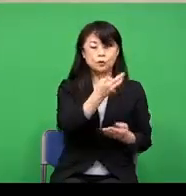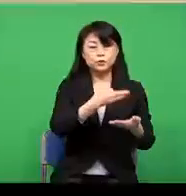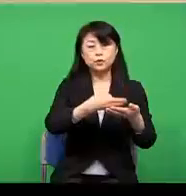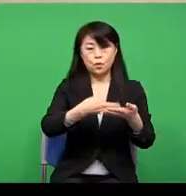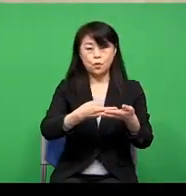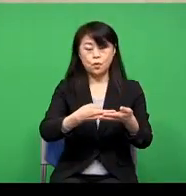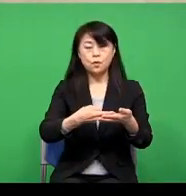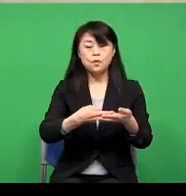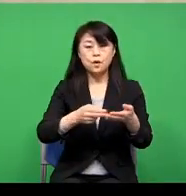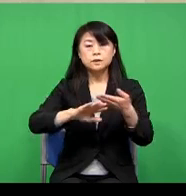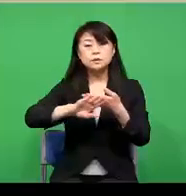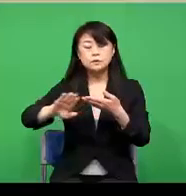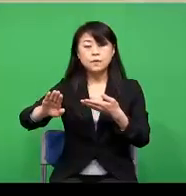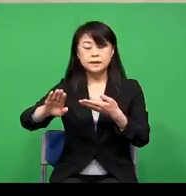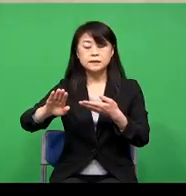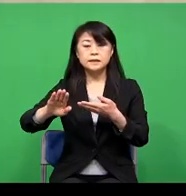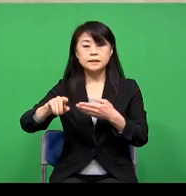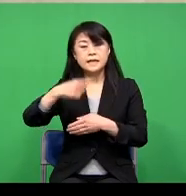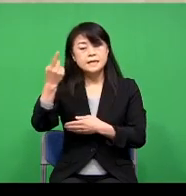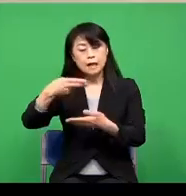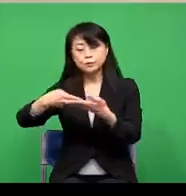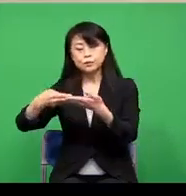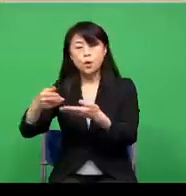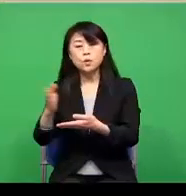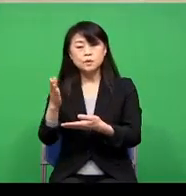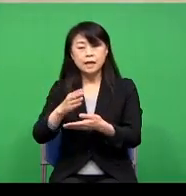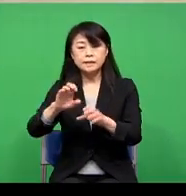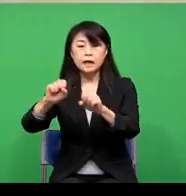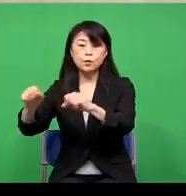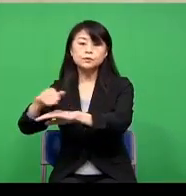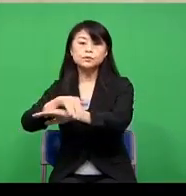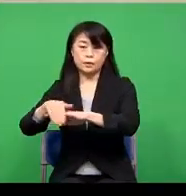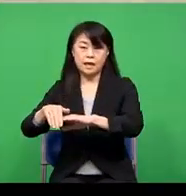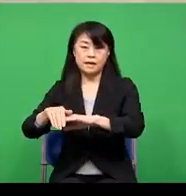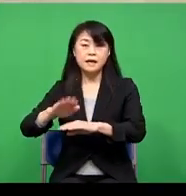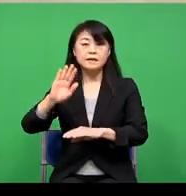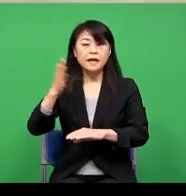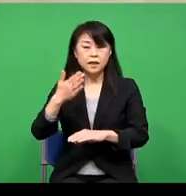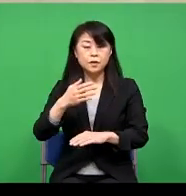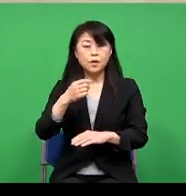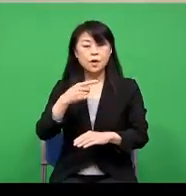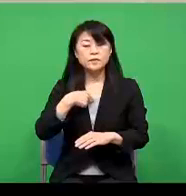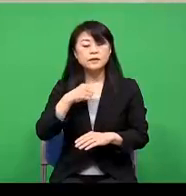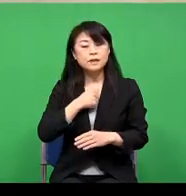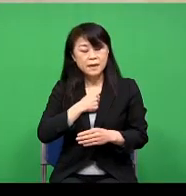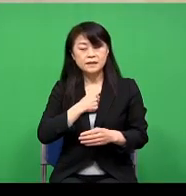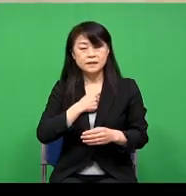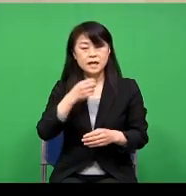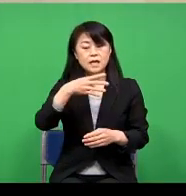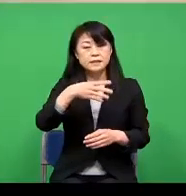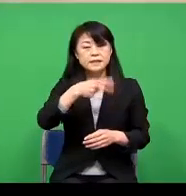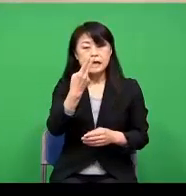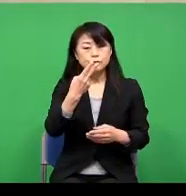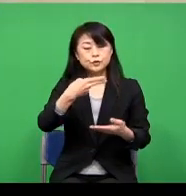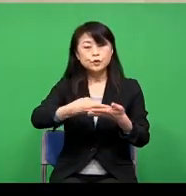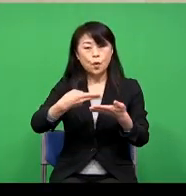のいろんな事態に備えてですね、まあ、対策体制は整備できているかなと。まあ、かつ予備費も